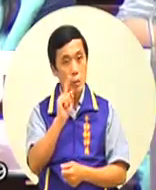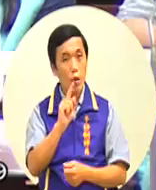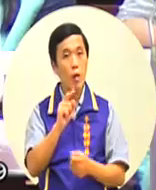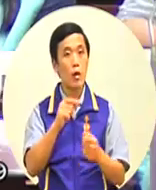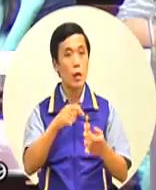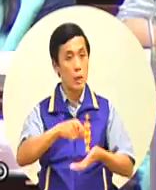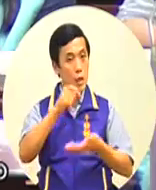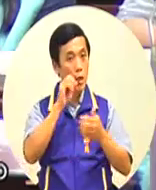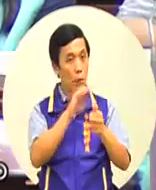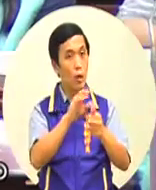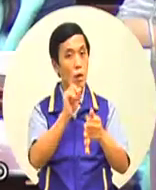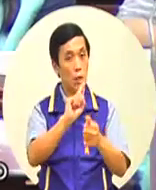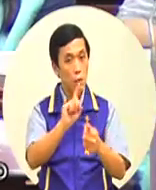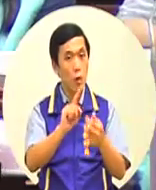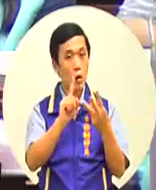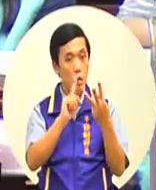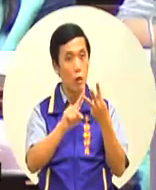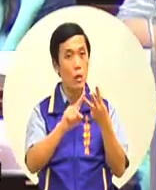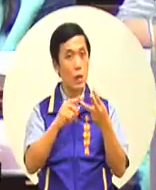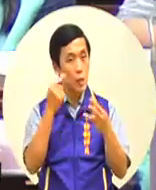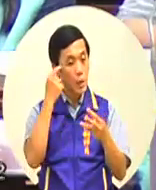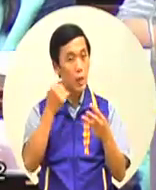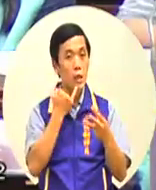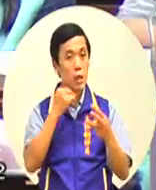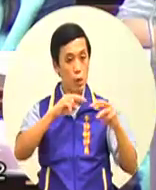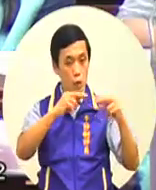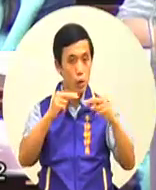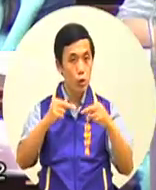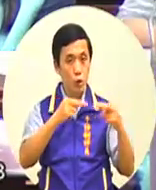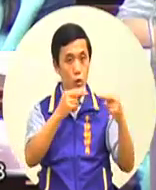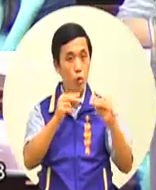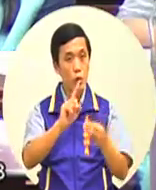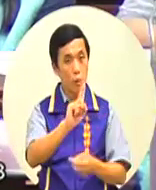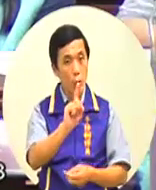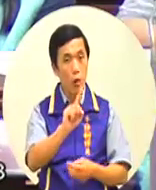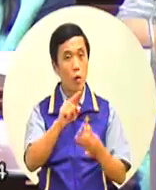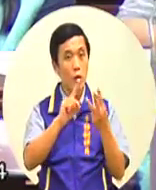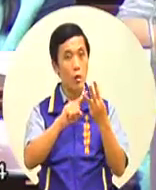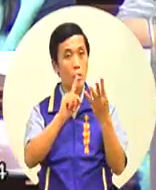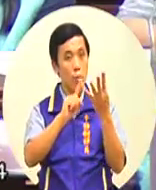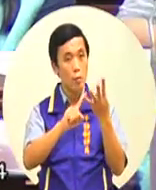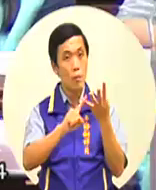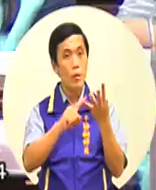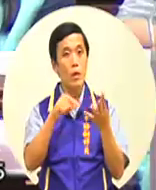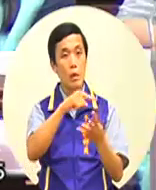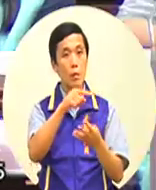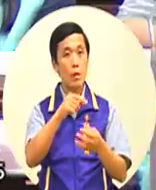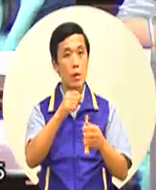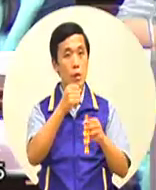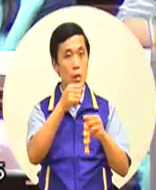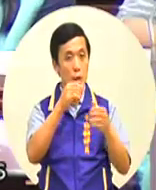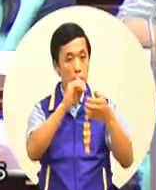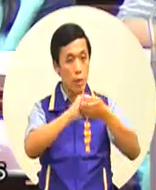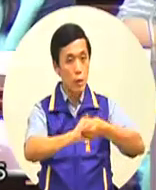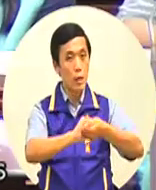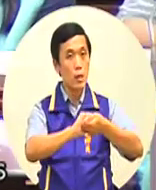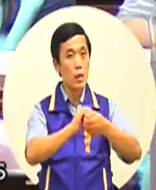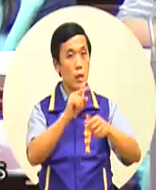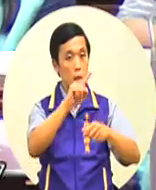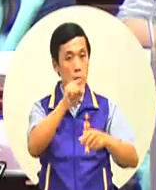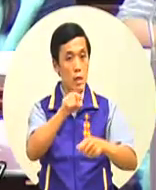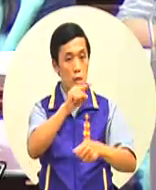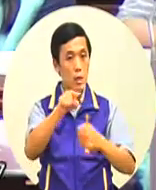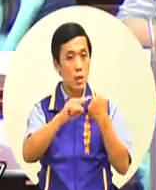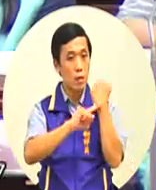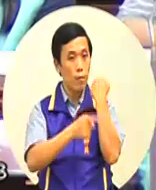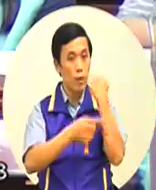些的一些执行面的部分，甚至说他们现在在定执法的细则的一些部分